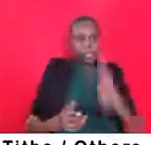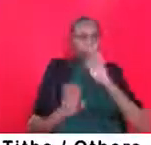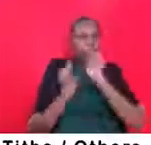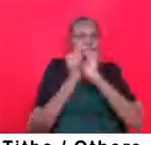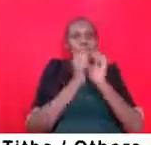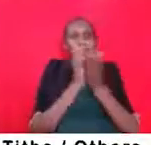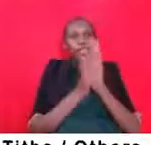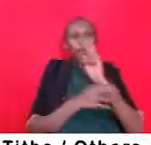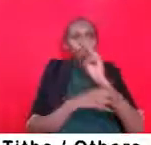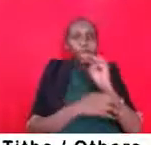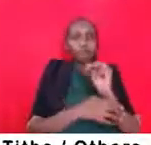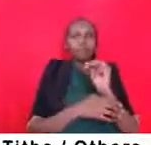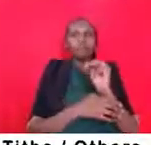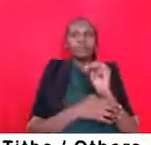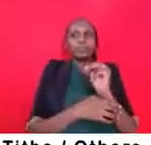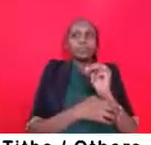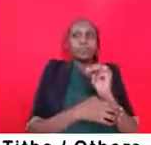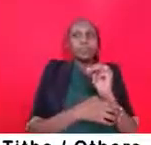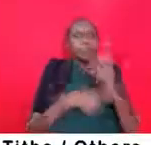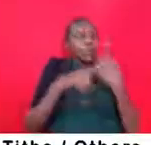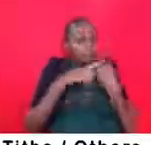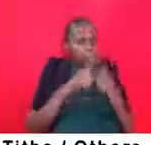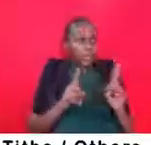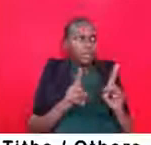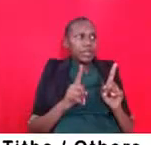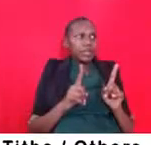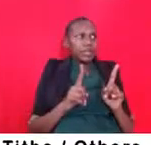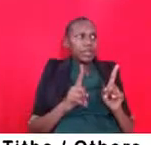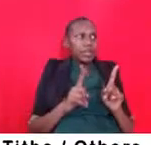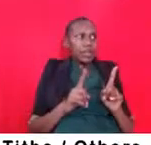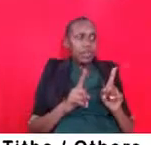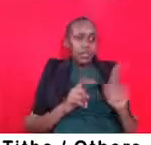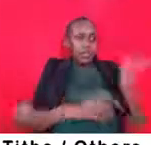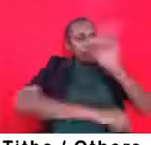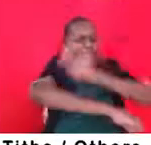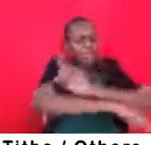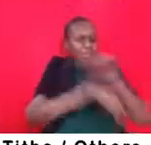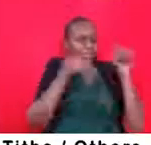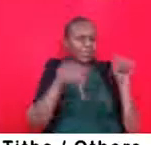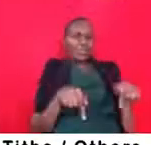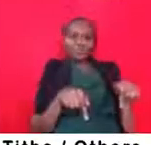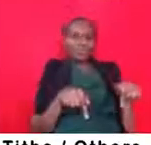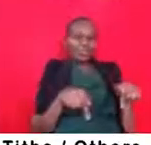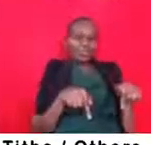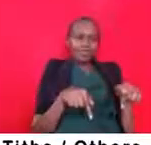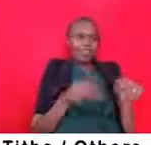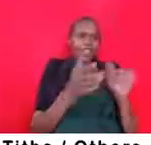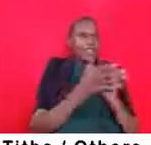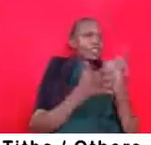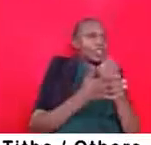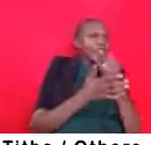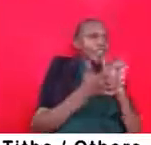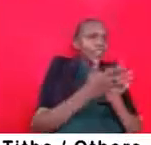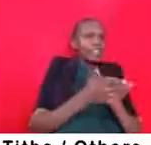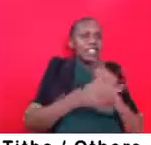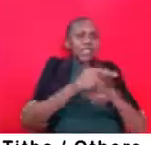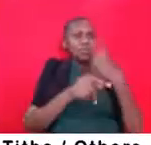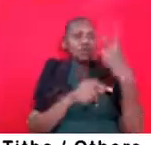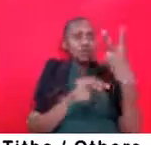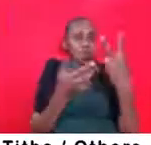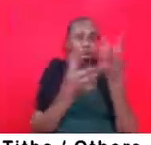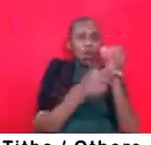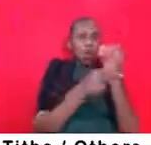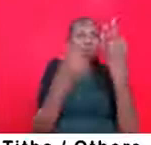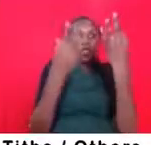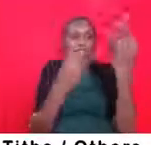pamoja nao. Lakini tunaishi katika siku ambazo tunaambiwa ya kwamba watu wawili ama